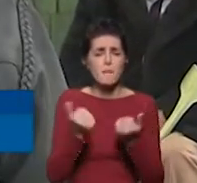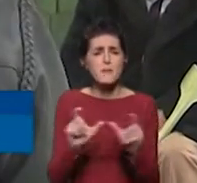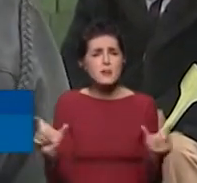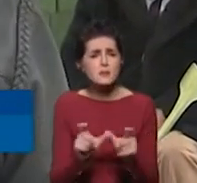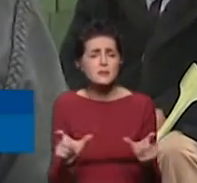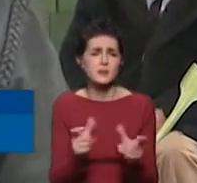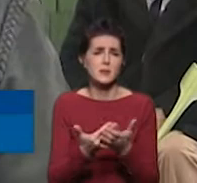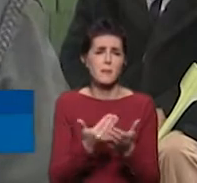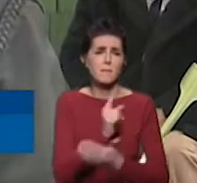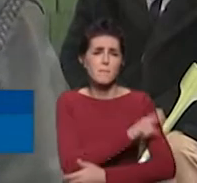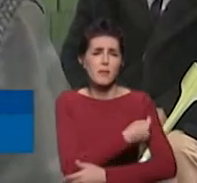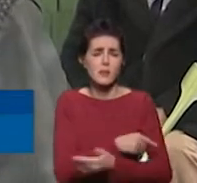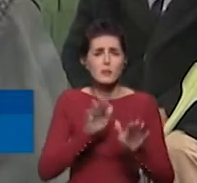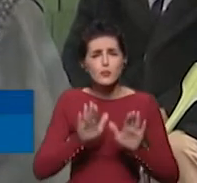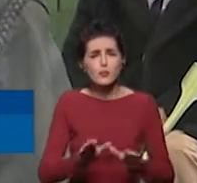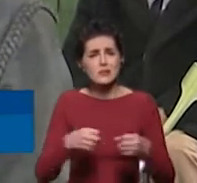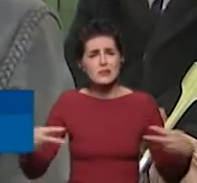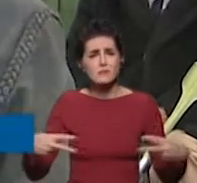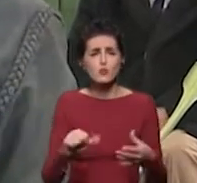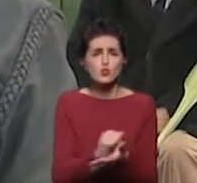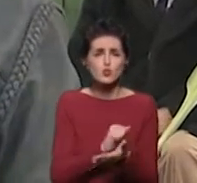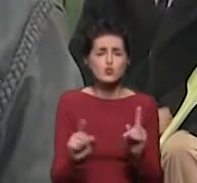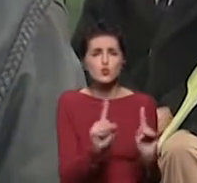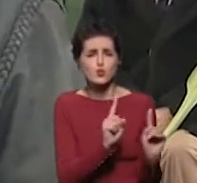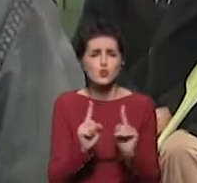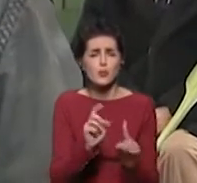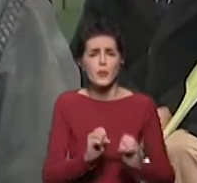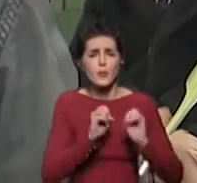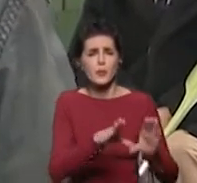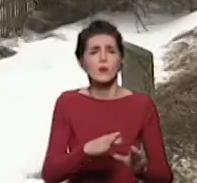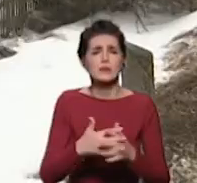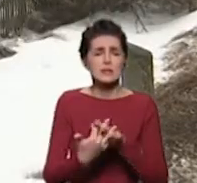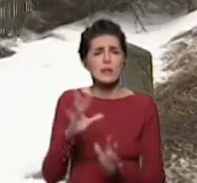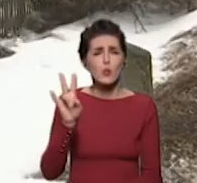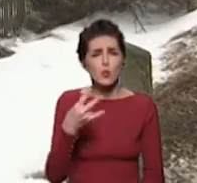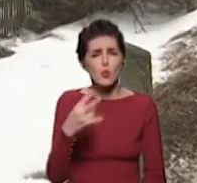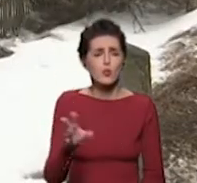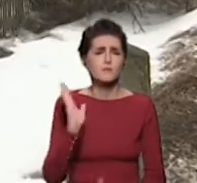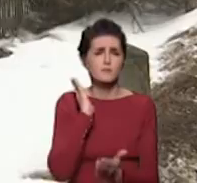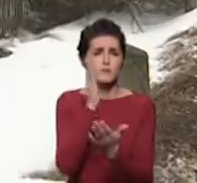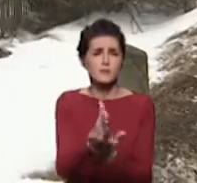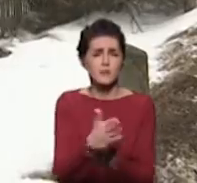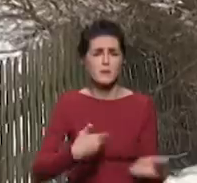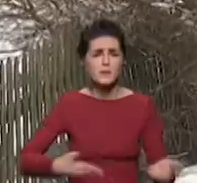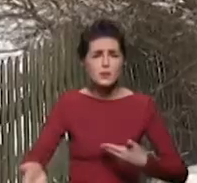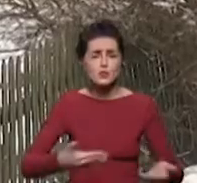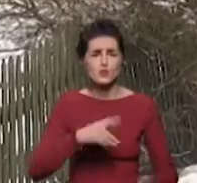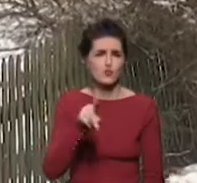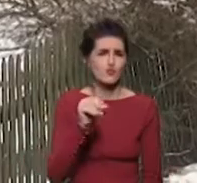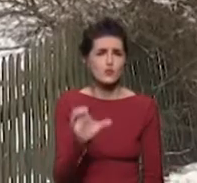ні медпункту. Якщо якісь бумажки здати, треба в сільсовет поїхати в Ніколаївку, це туди йти ровно час. Хліб